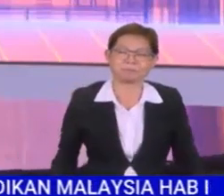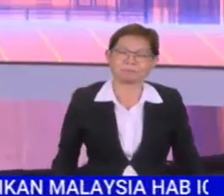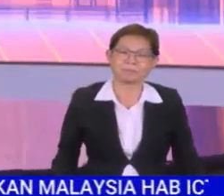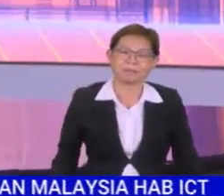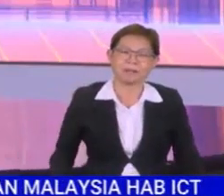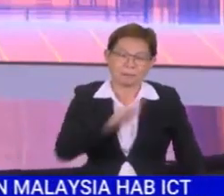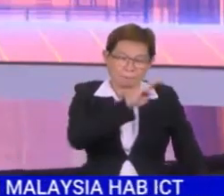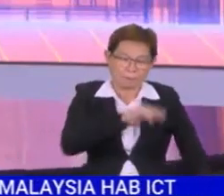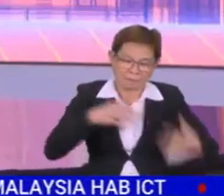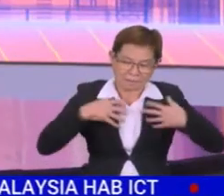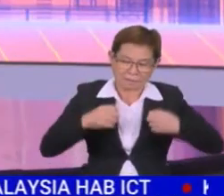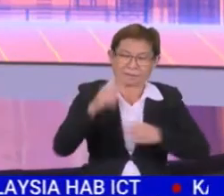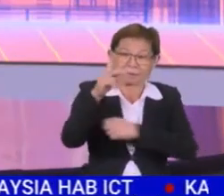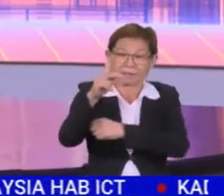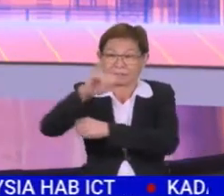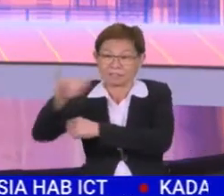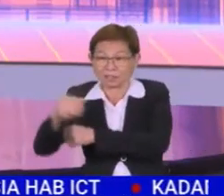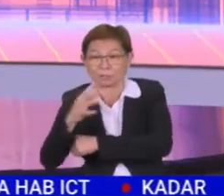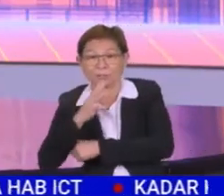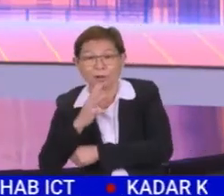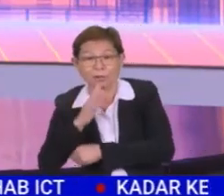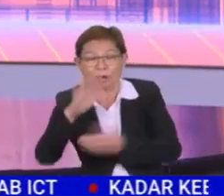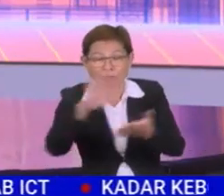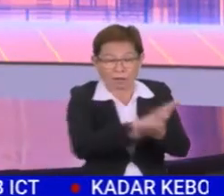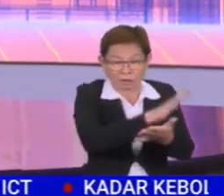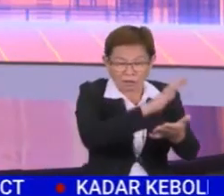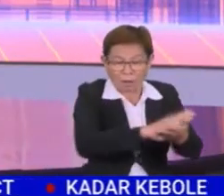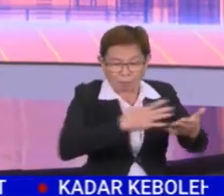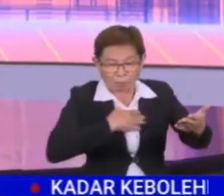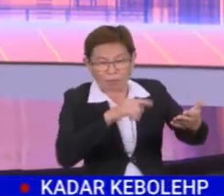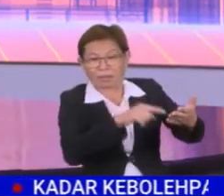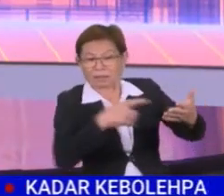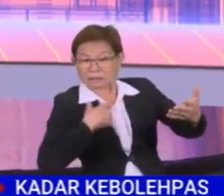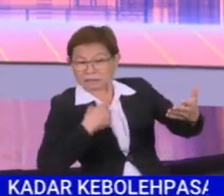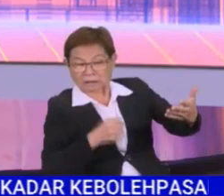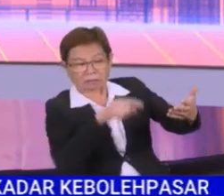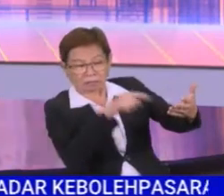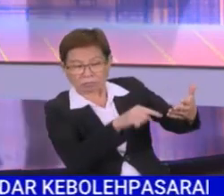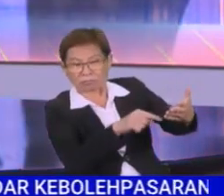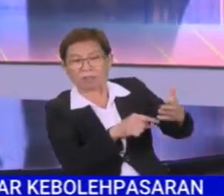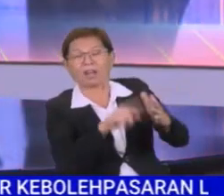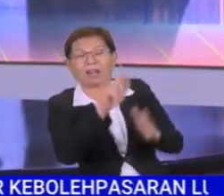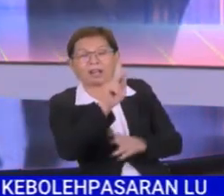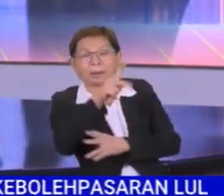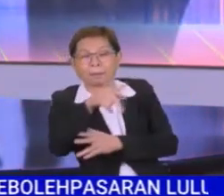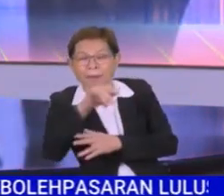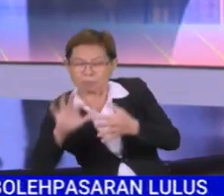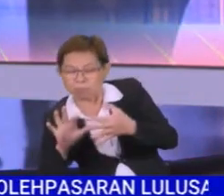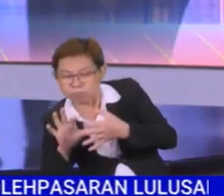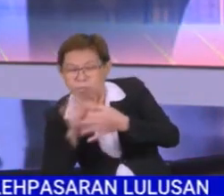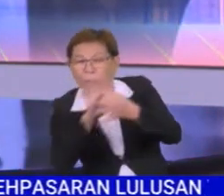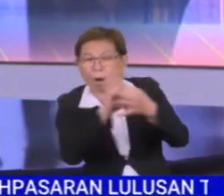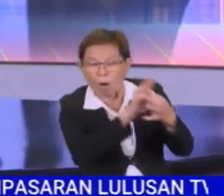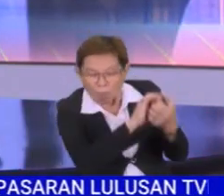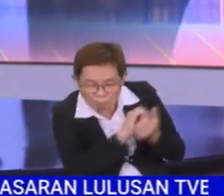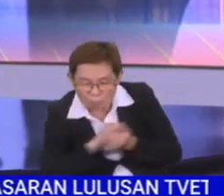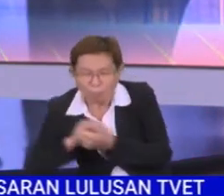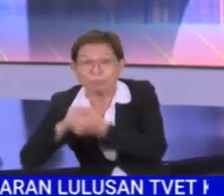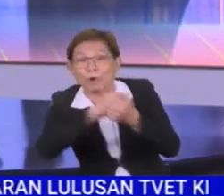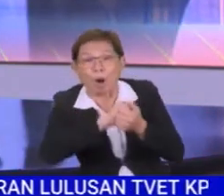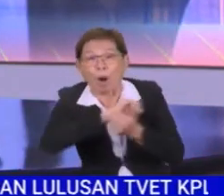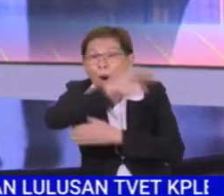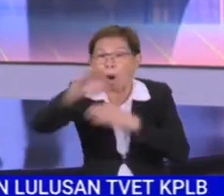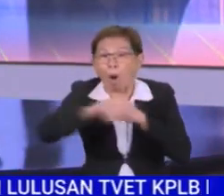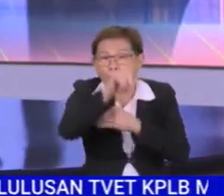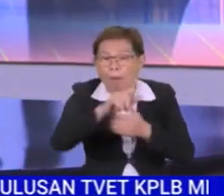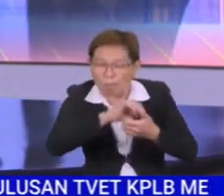Sementara itu, Menteri Kesihatan Khairi Jamaluddin menegaskan kertas putih kesihatan perlu menjadi tanda aras penyatuan hasrat bersama semua pihak